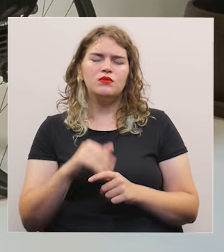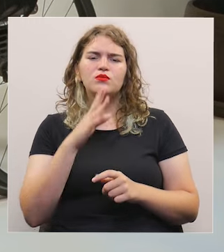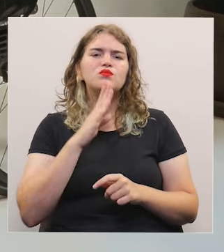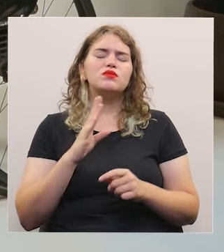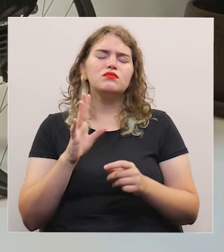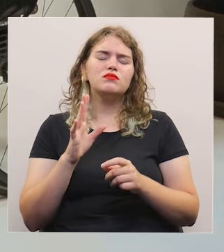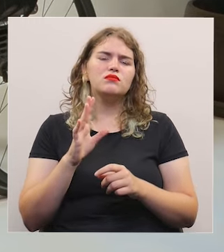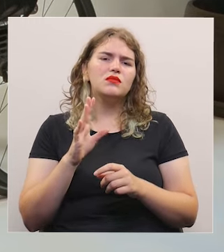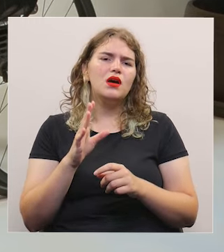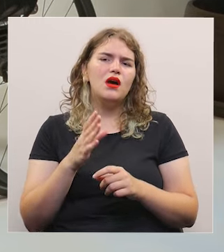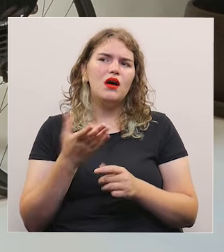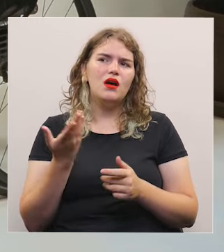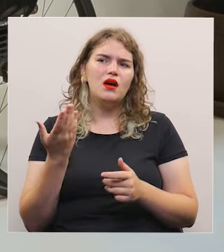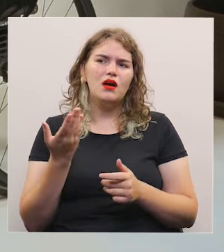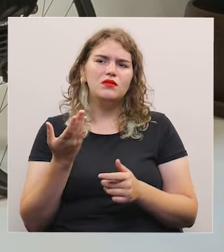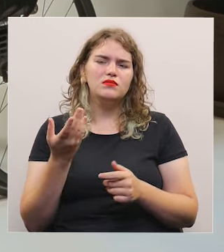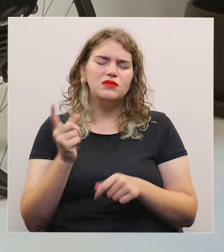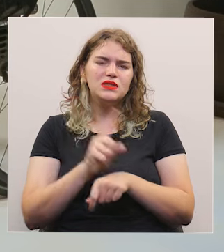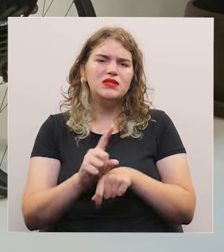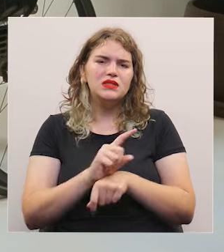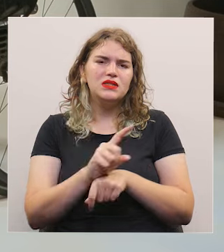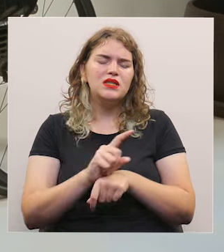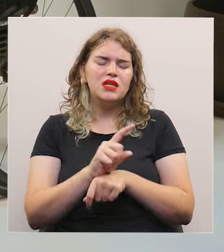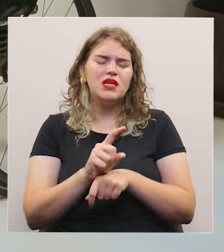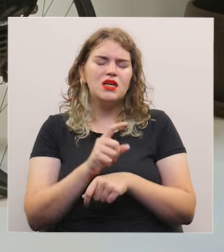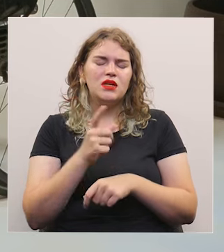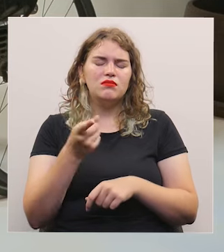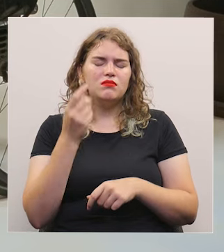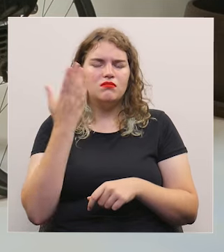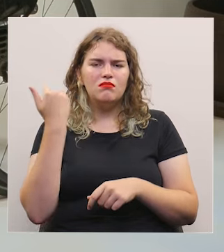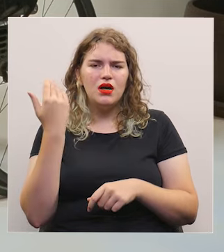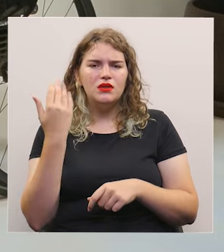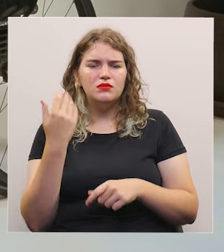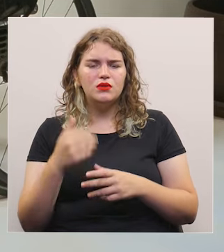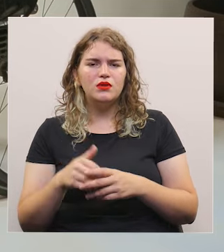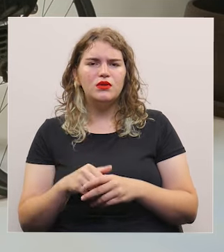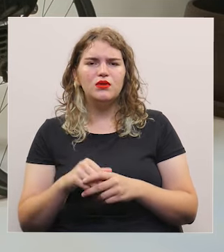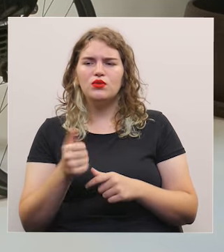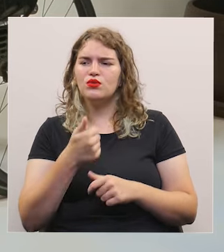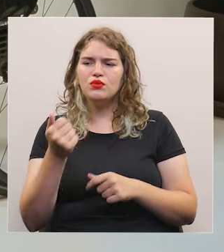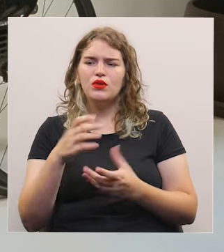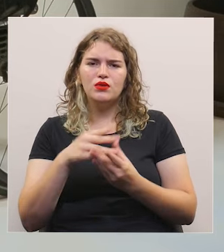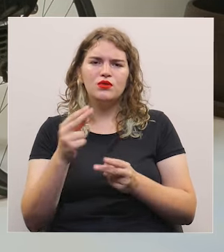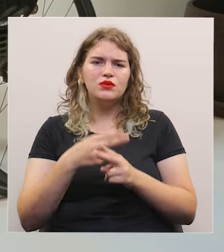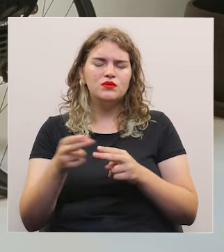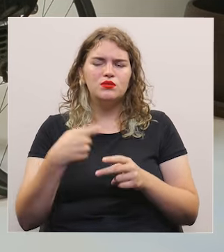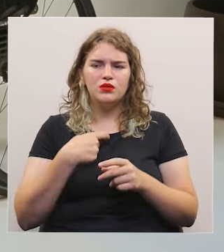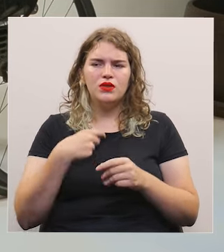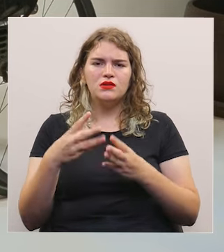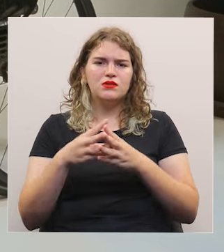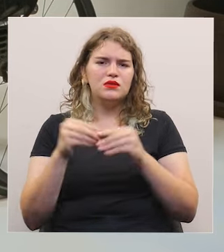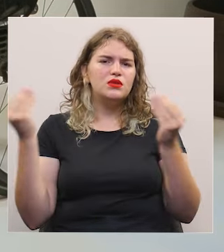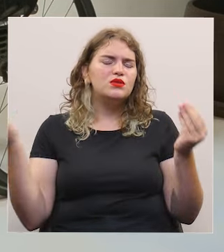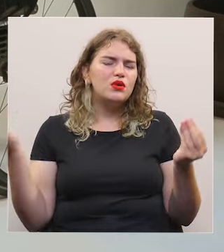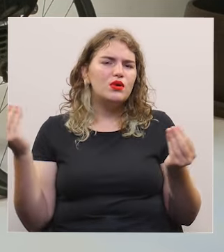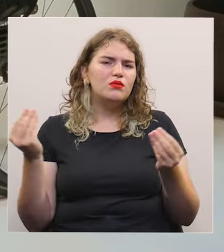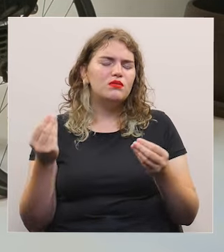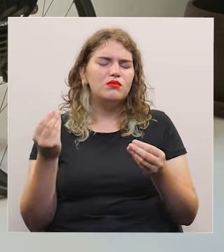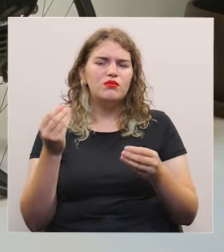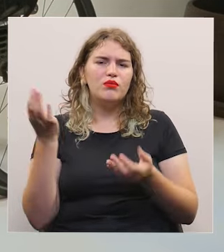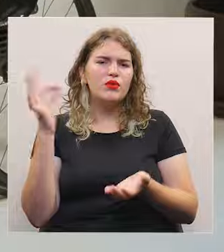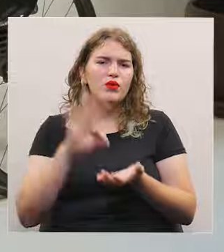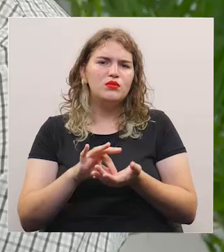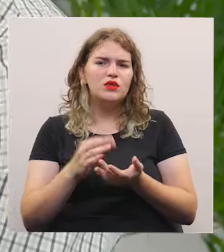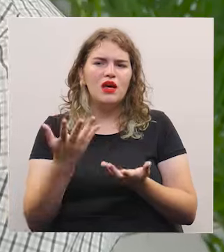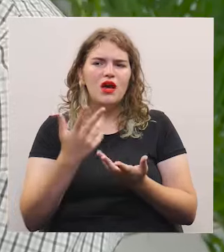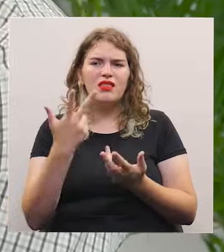am nici nu știu, în acel moment gândiți-vă că numai Duhul Sfânt putea să descopere